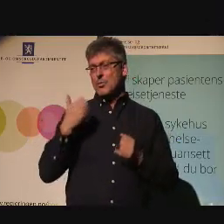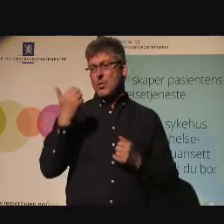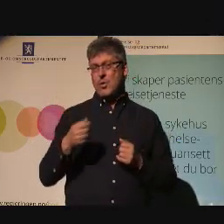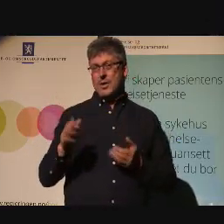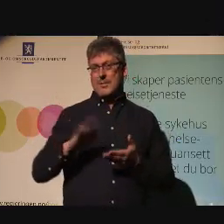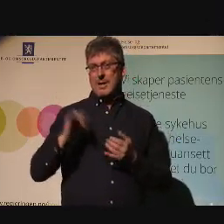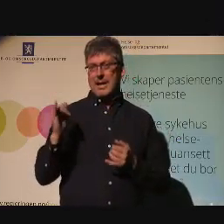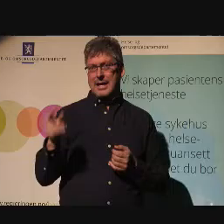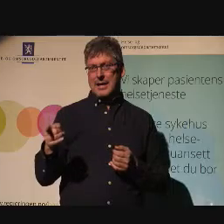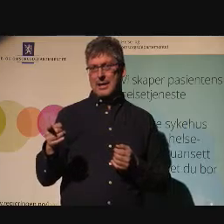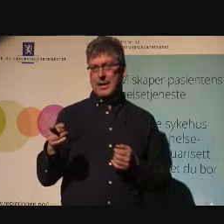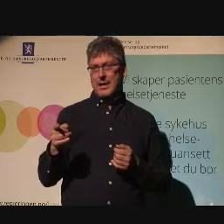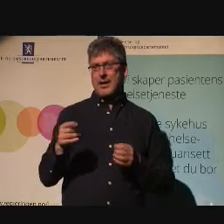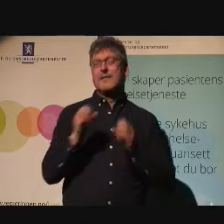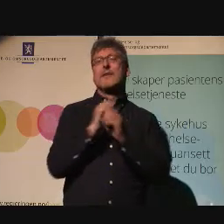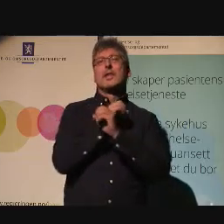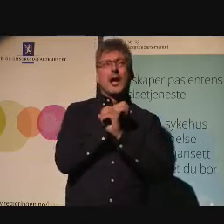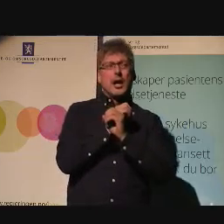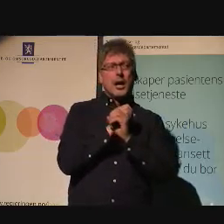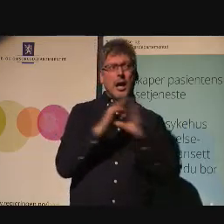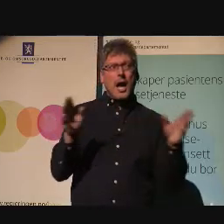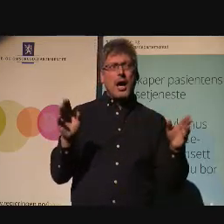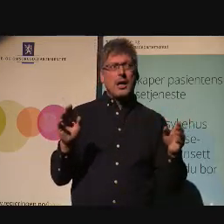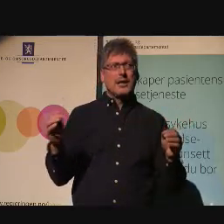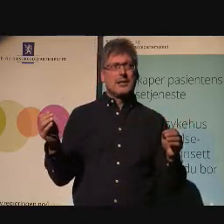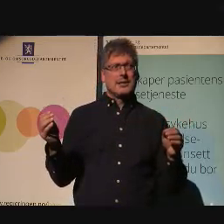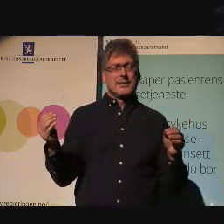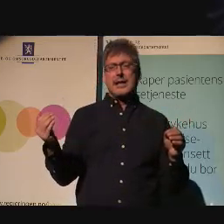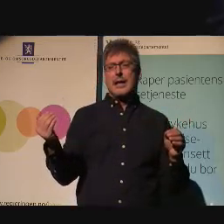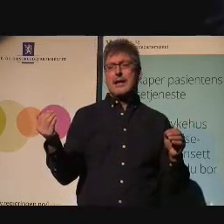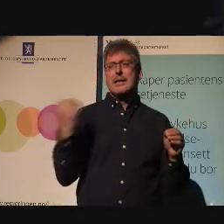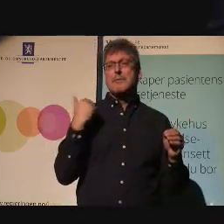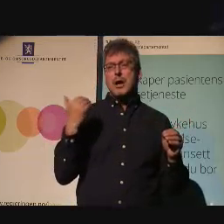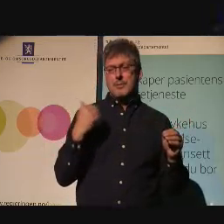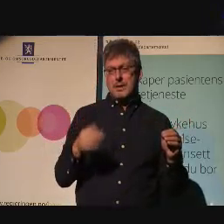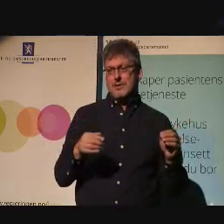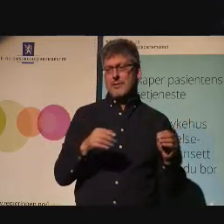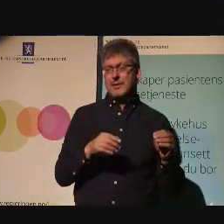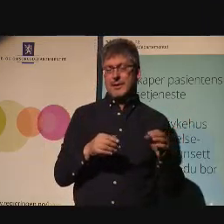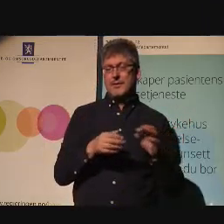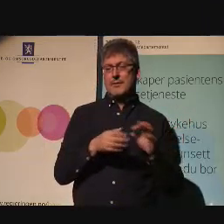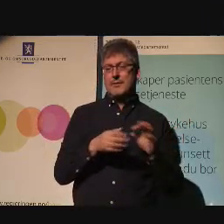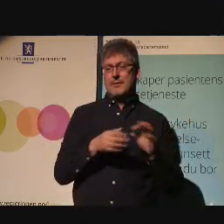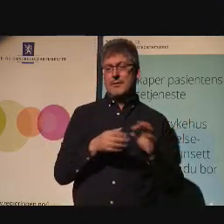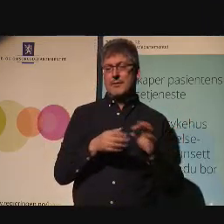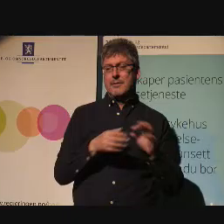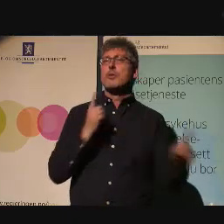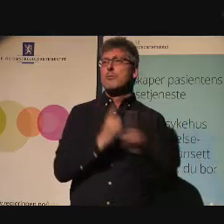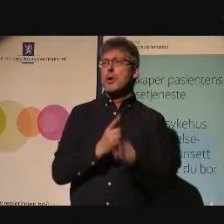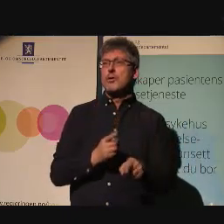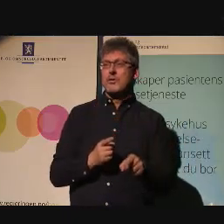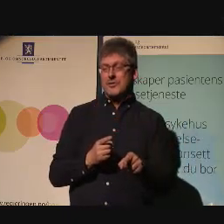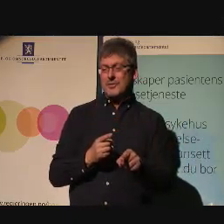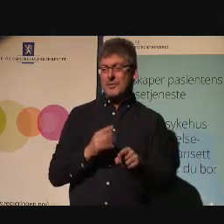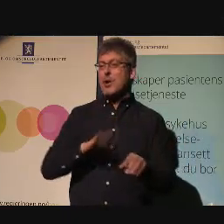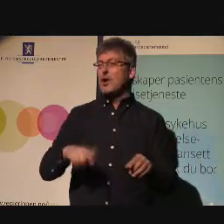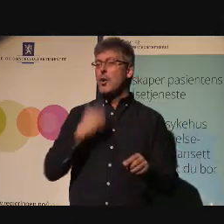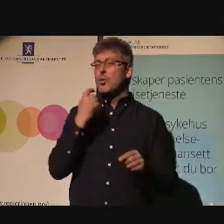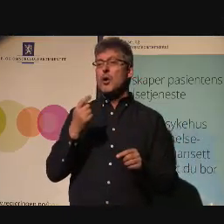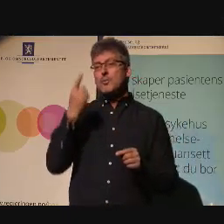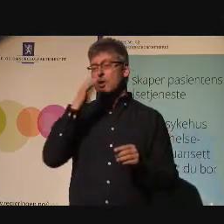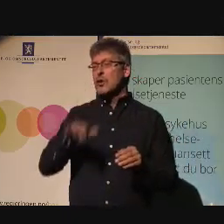det som var den klareste tilbakemeldingen for barn som hadde møtt barne- og ungdomspsykiatrien. En ble ikke hørt, en ble